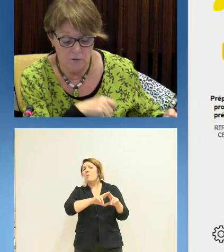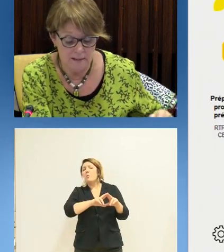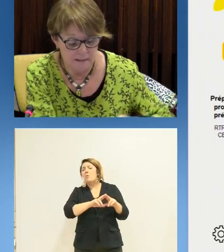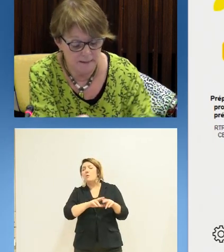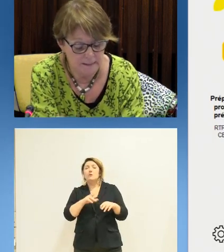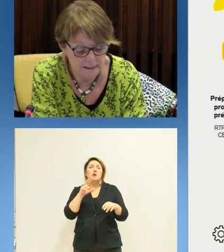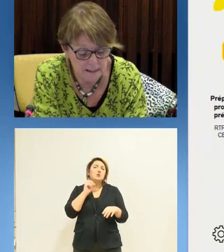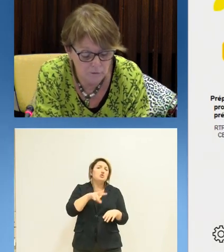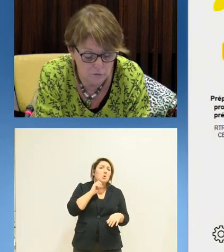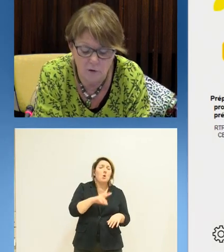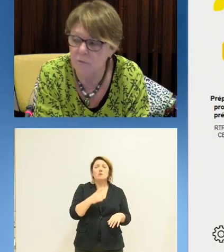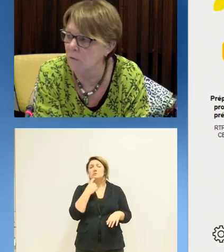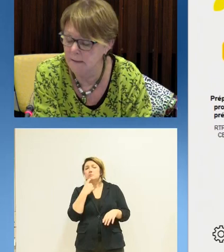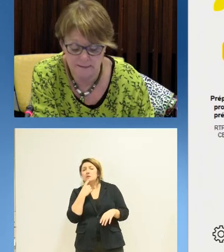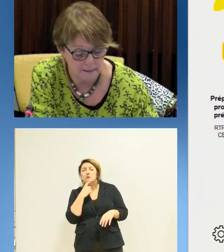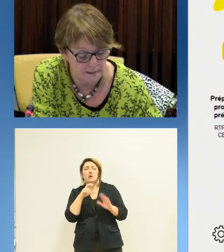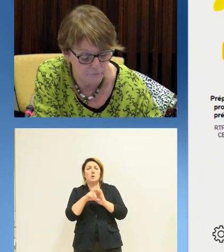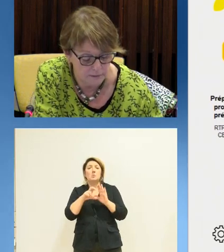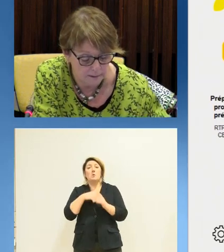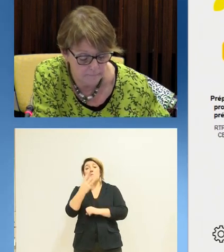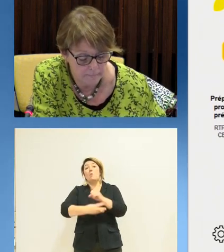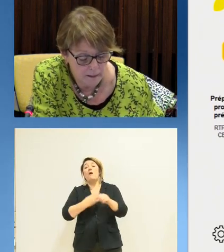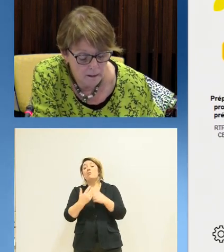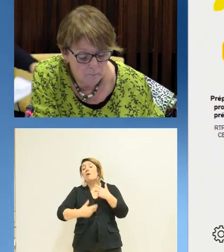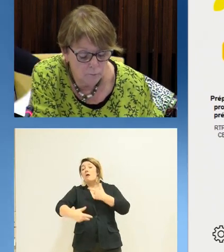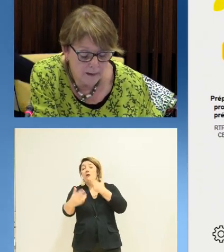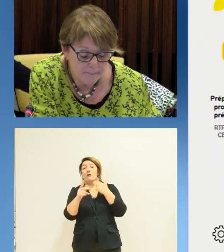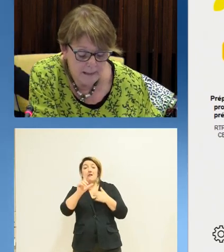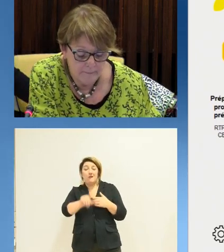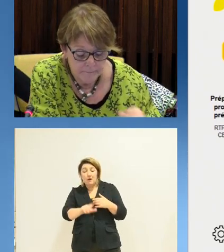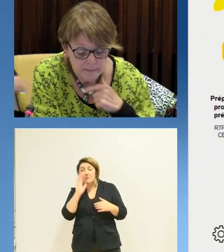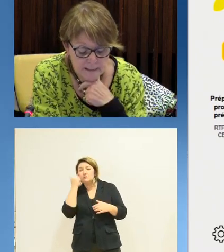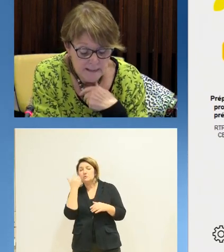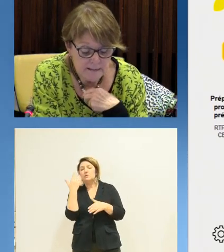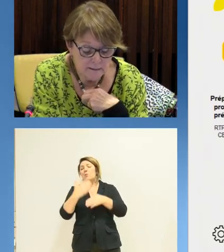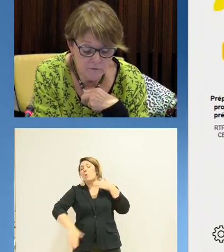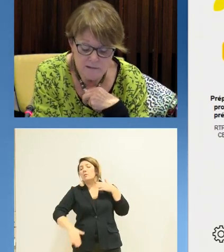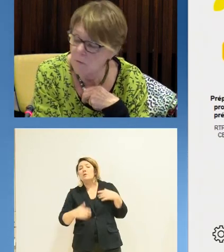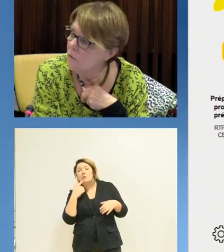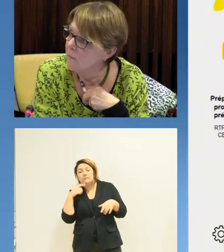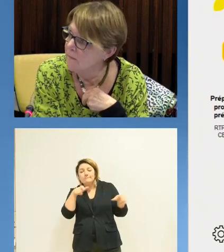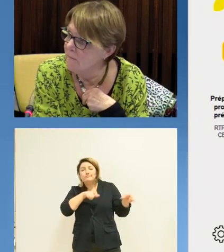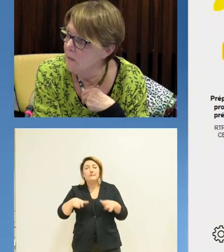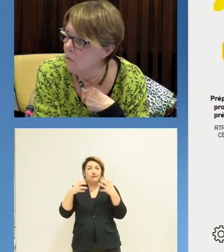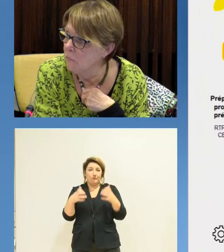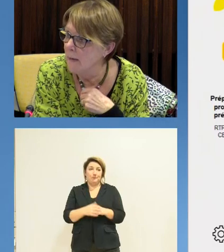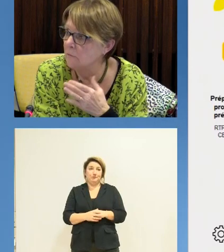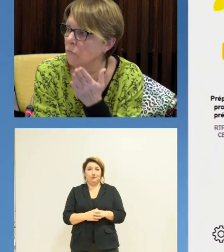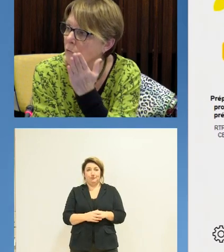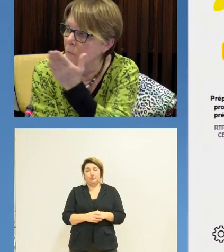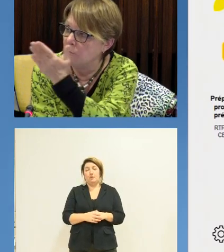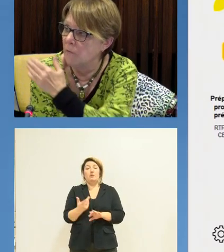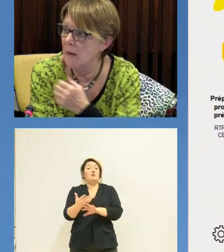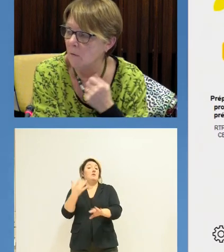à echirolles à saint martin d'hères à grenoble durant les quatre années à venir pour rappel cette rénovation a commencé avec l'anru 1